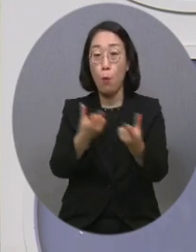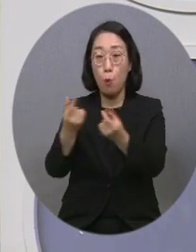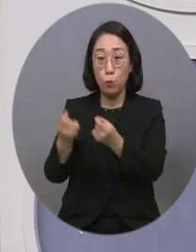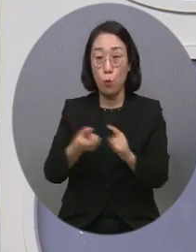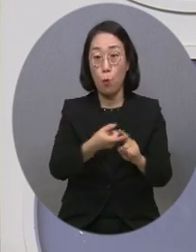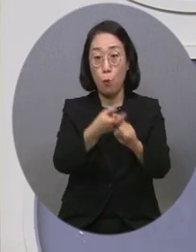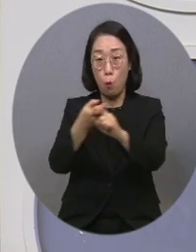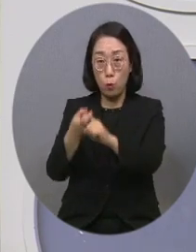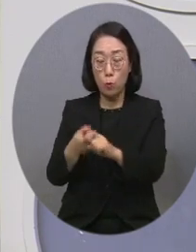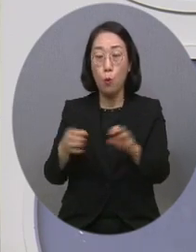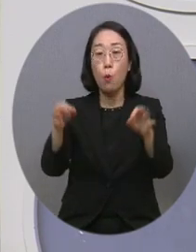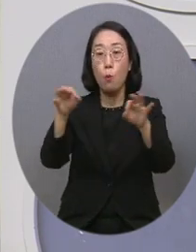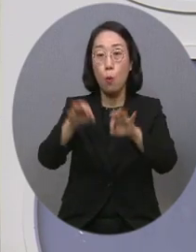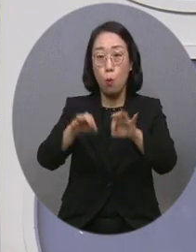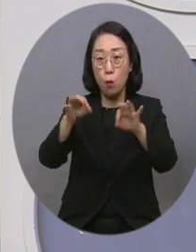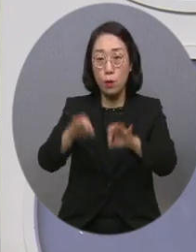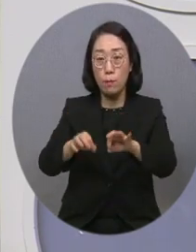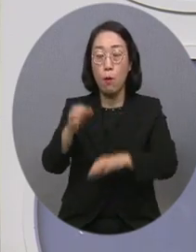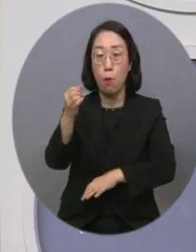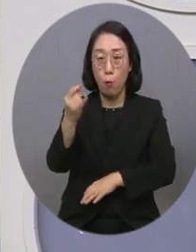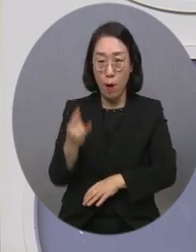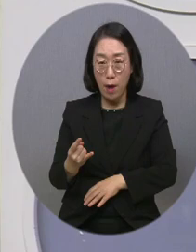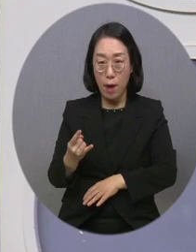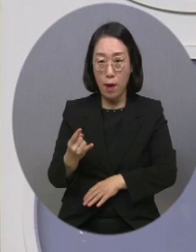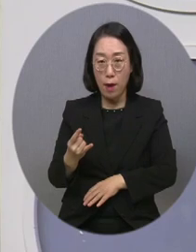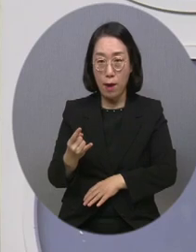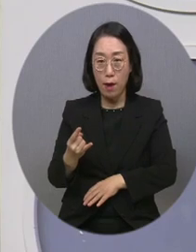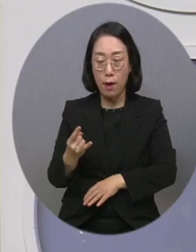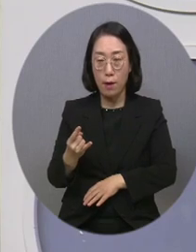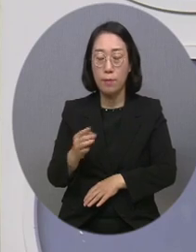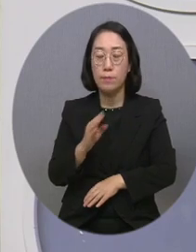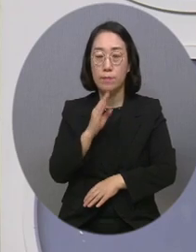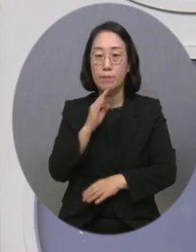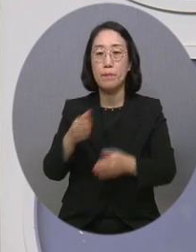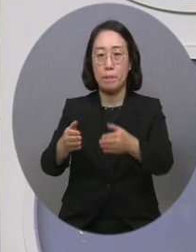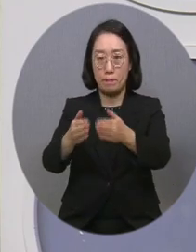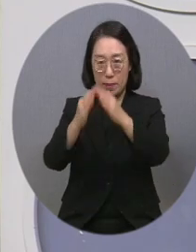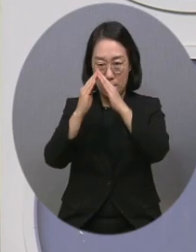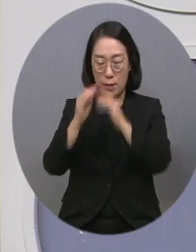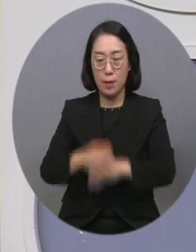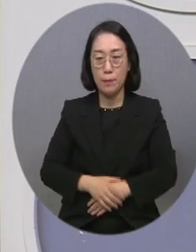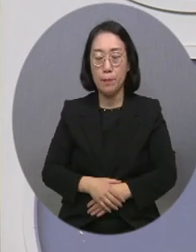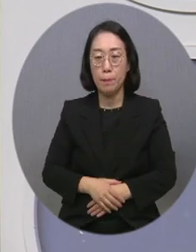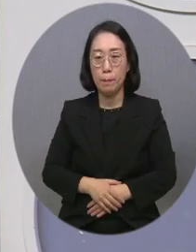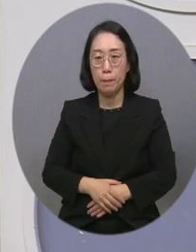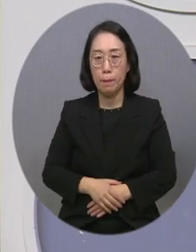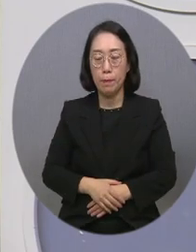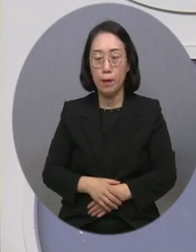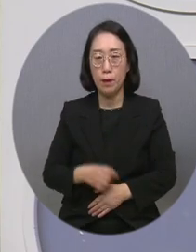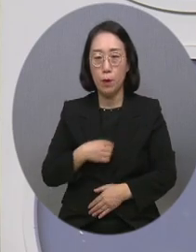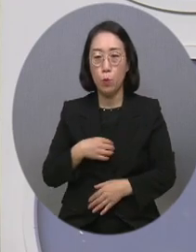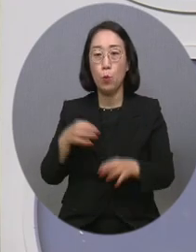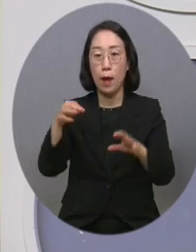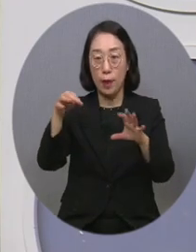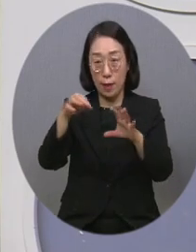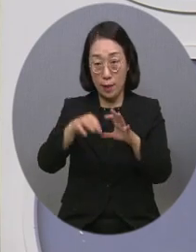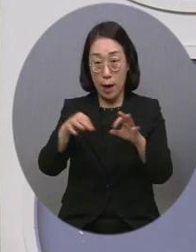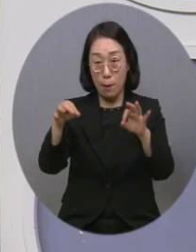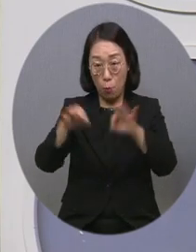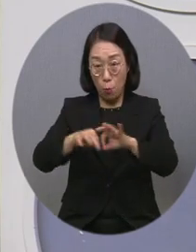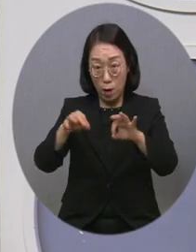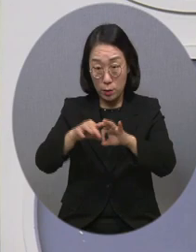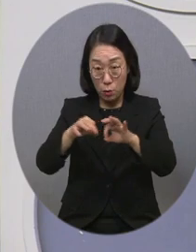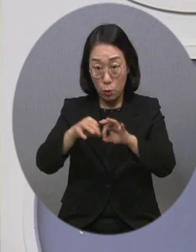이제 그런 그 원래 취지는 우리가 한꺼번에 모금을 해서 다른 기관들에게 배분해